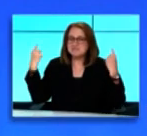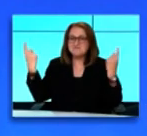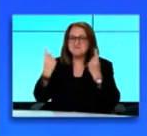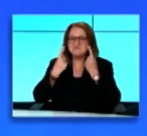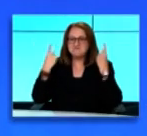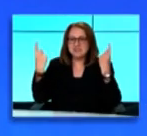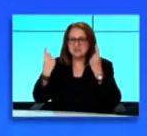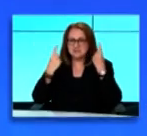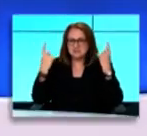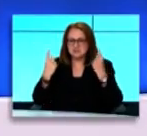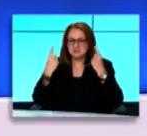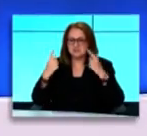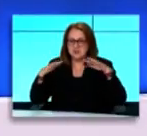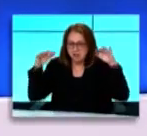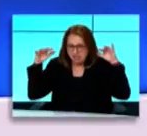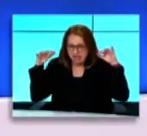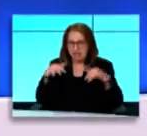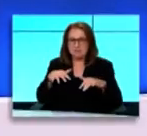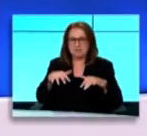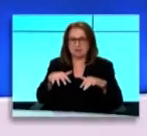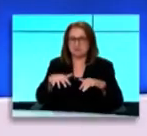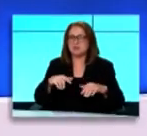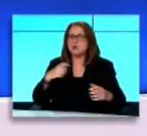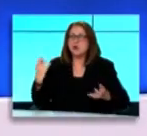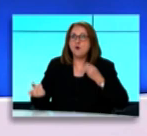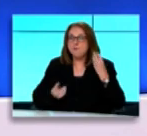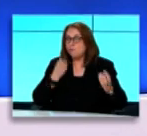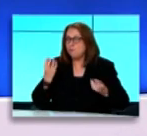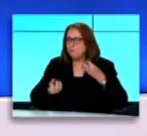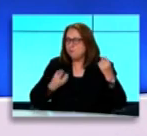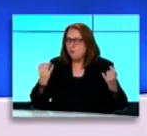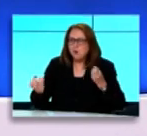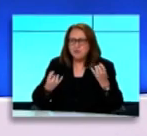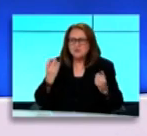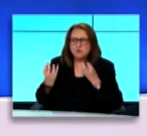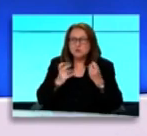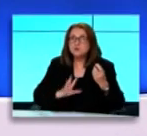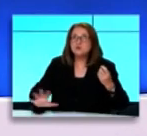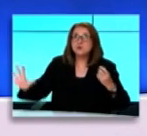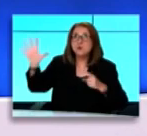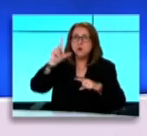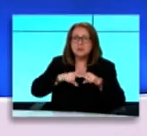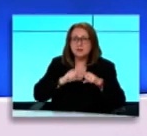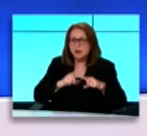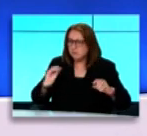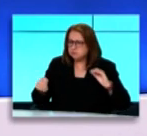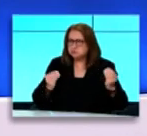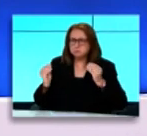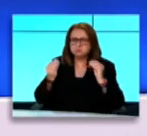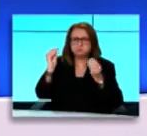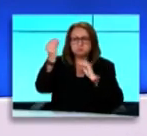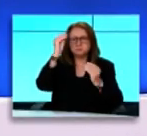πολλές ταυτόχρονες φωτιές σε ολόκληρη τη χώρα, την δύναμη των οποίων δυστυχώς